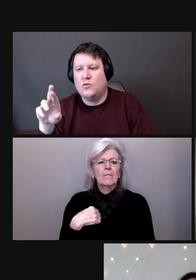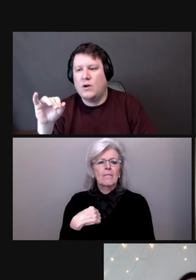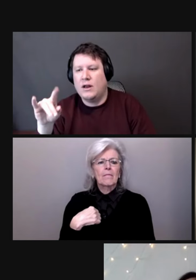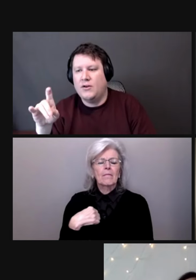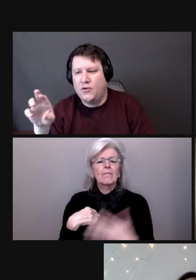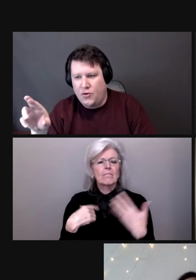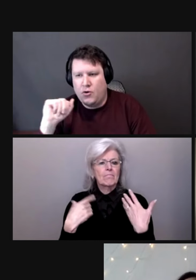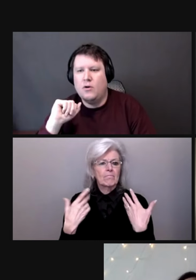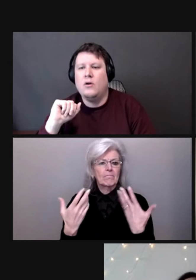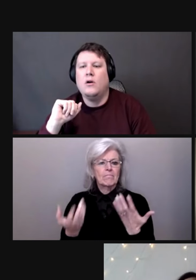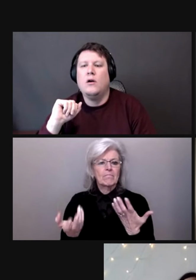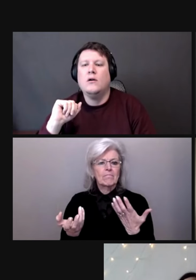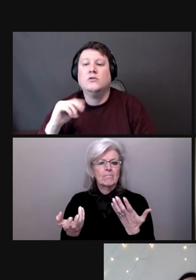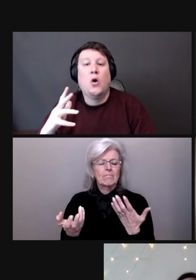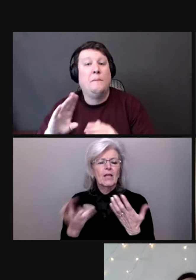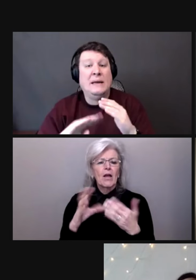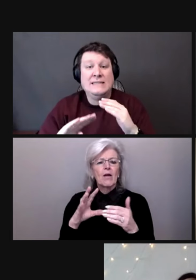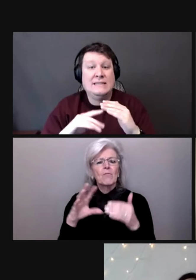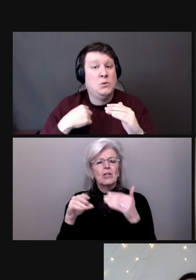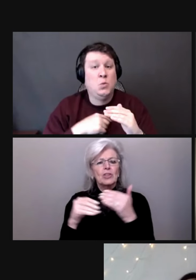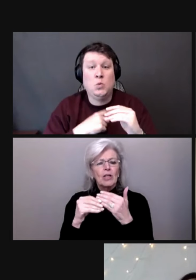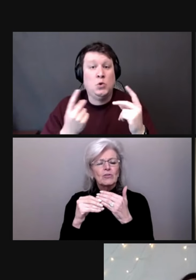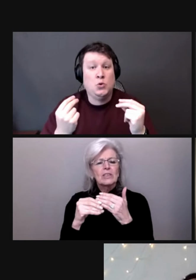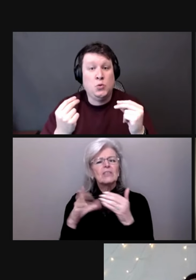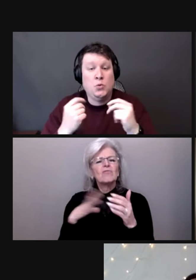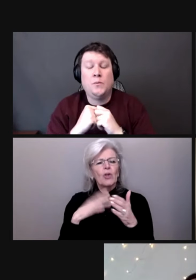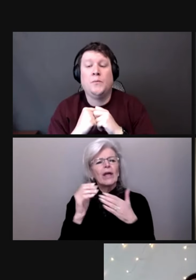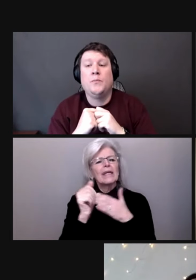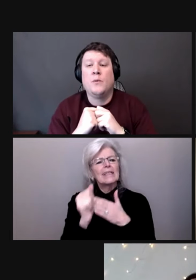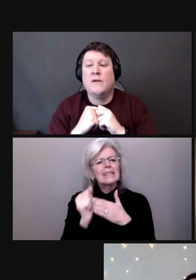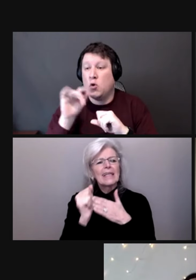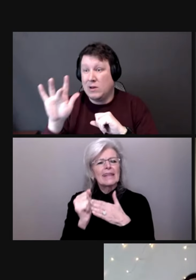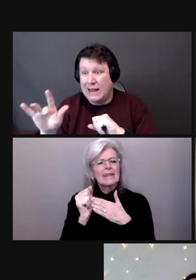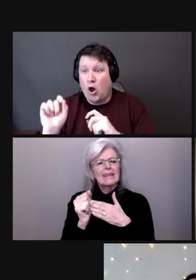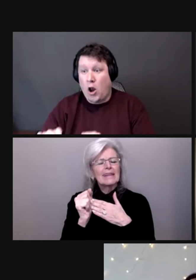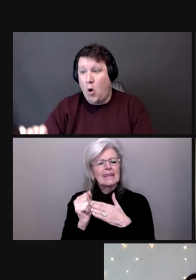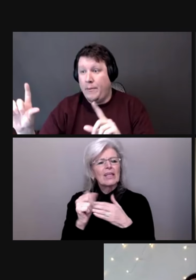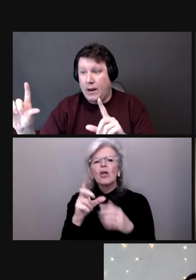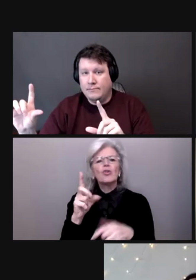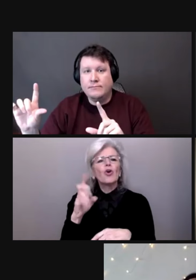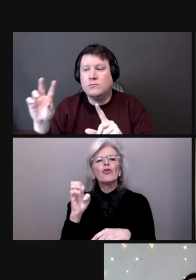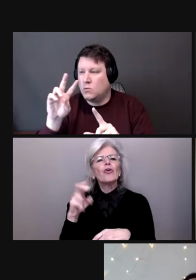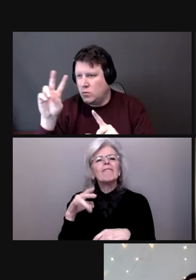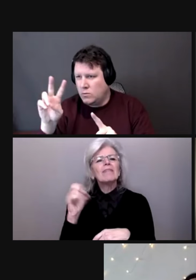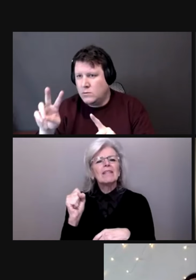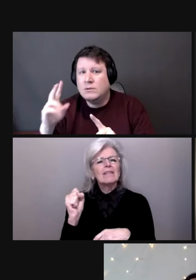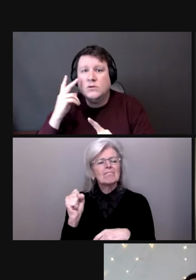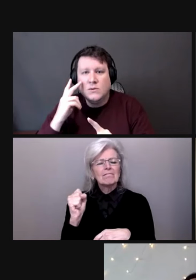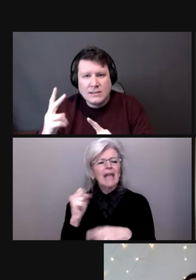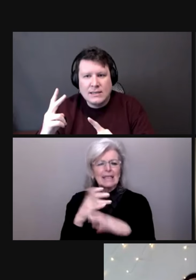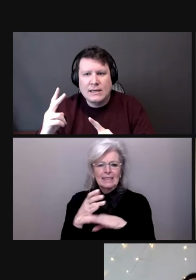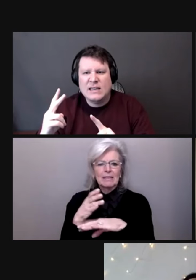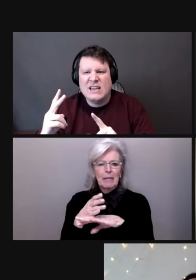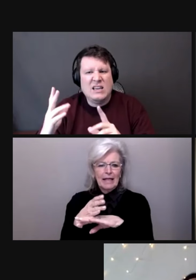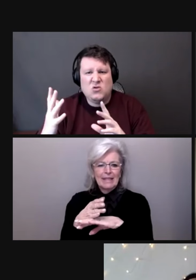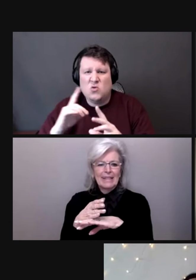ajouté le guide d'accessibilité, le devis d'accessibilité, Access Rider. Alors,